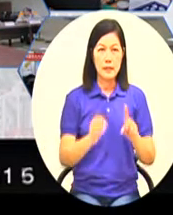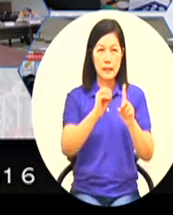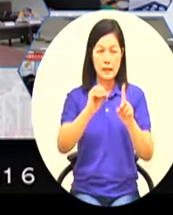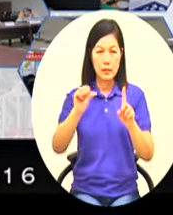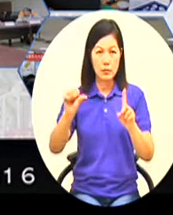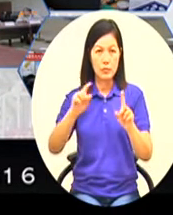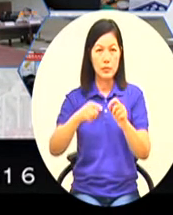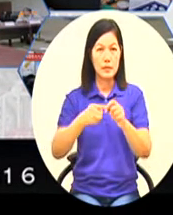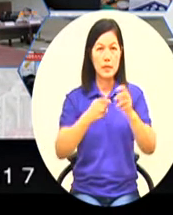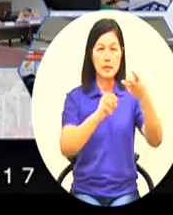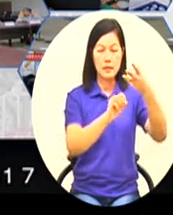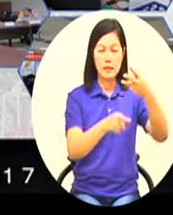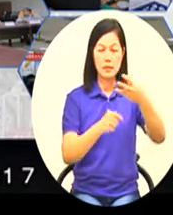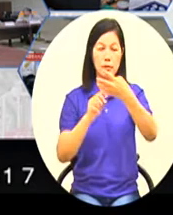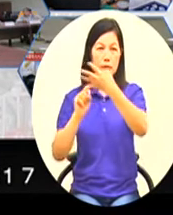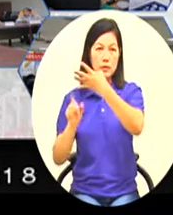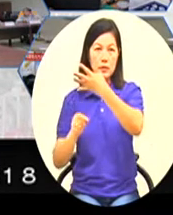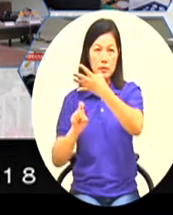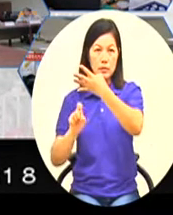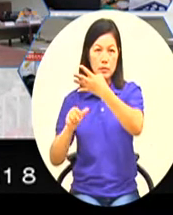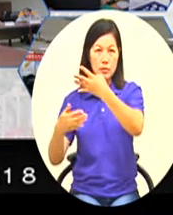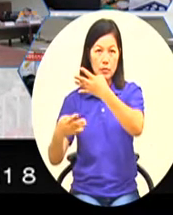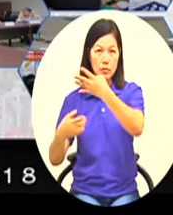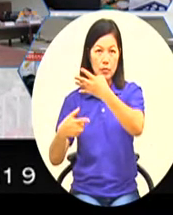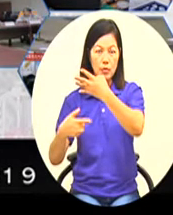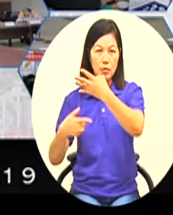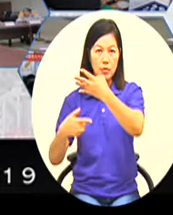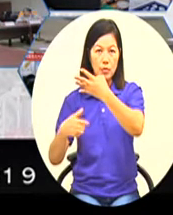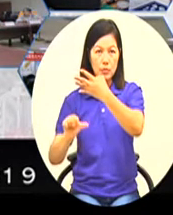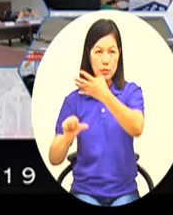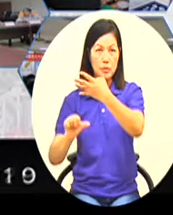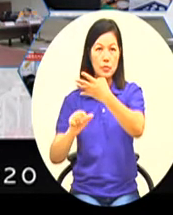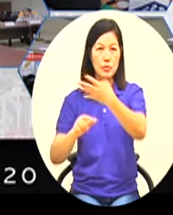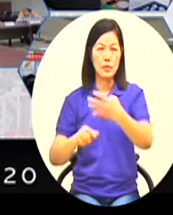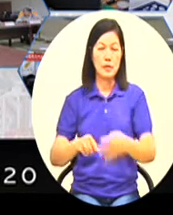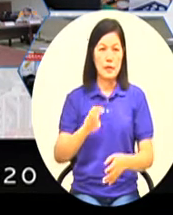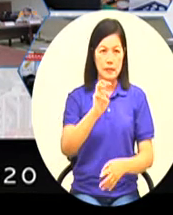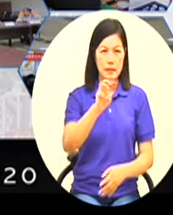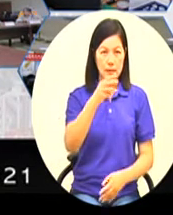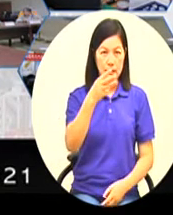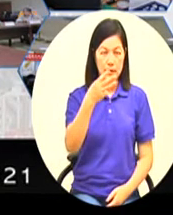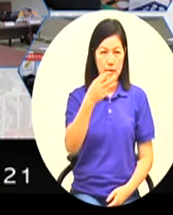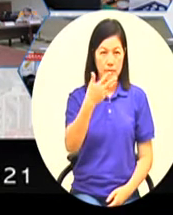105年3月到4月15日啊，总共评核了38区的区公所。